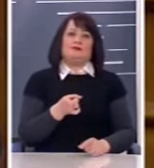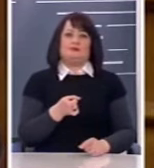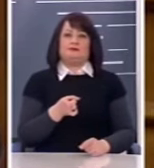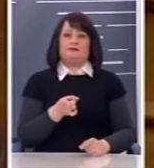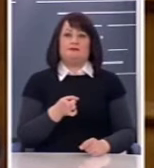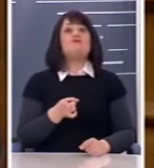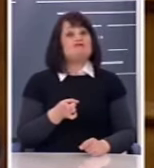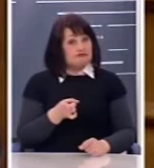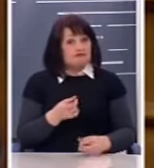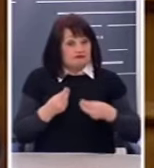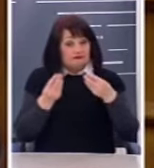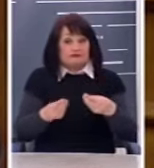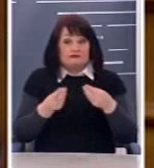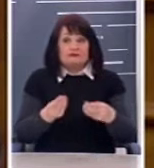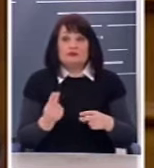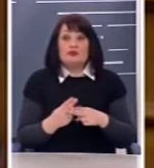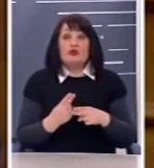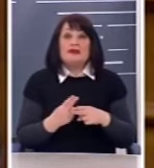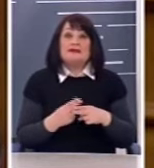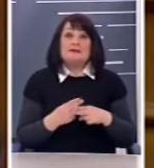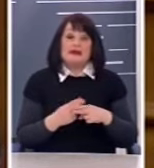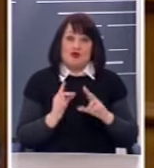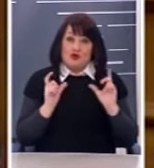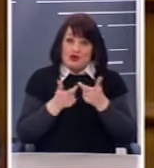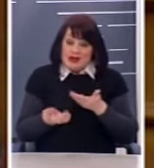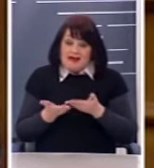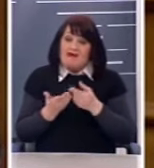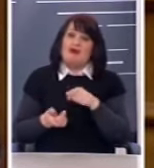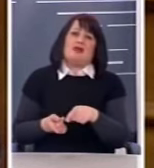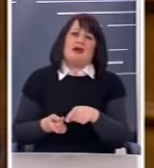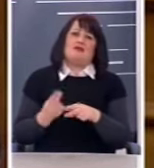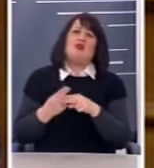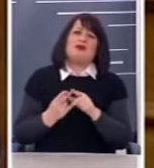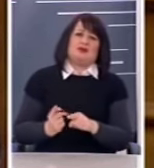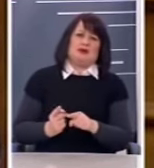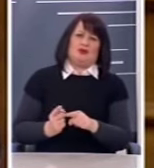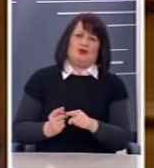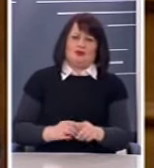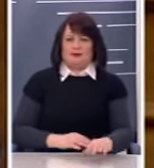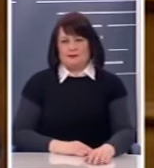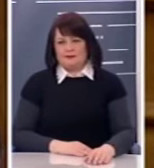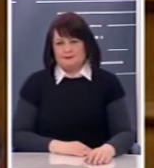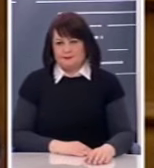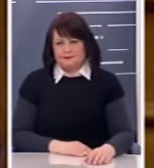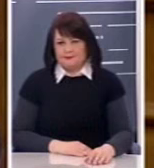η συνεισφορά, αν θέλετε, στον οικογενειακό προϋπολογισμό σημαντική. Η